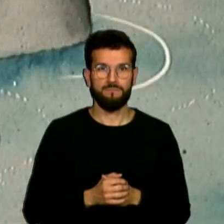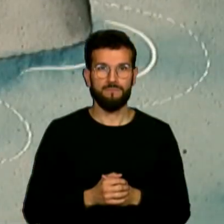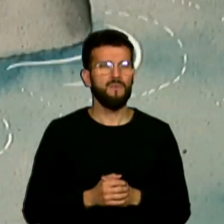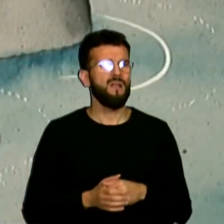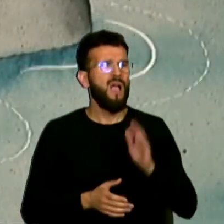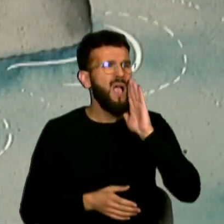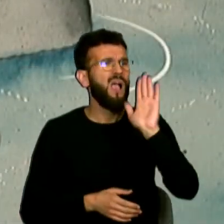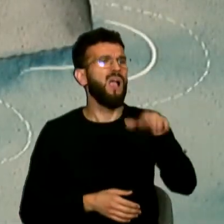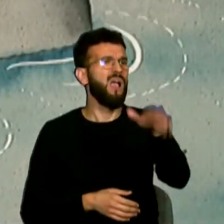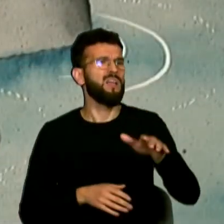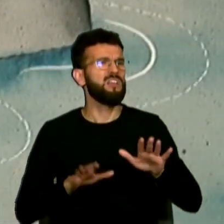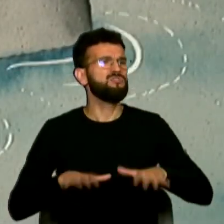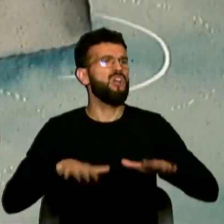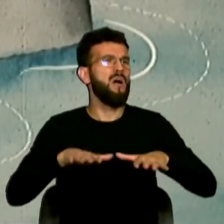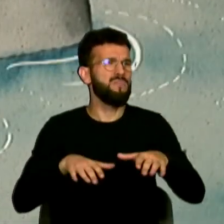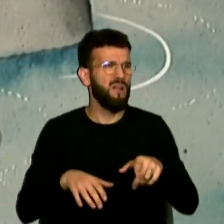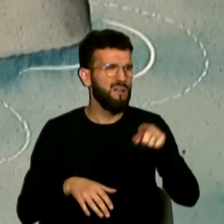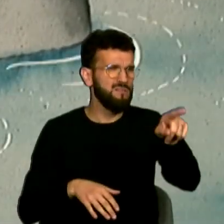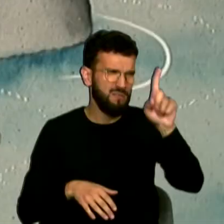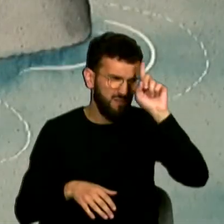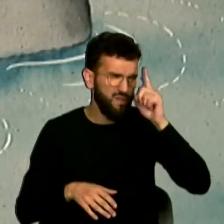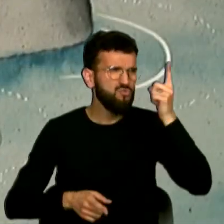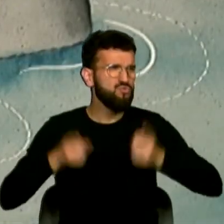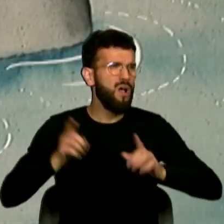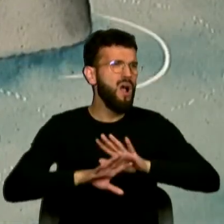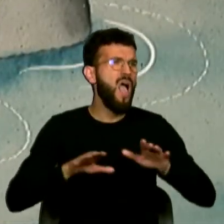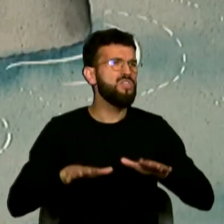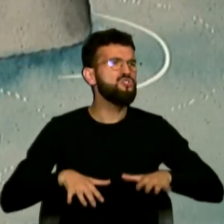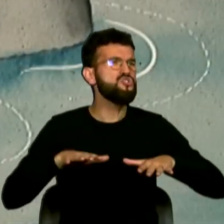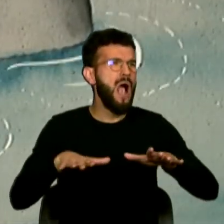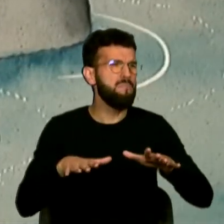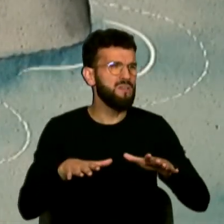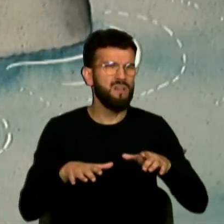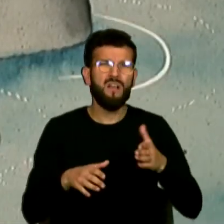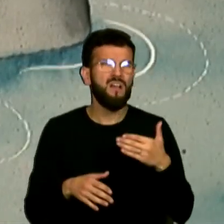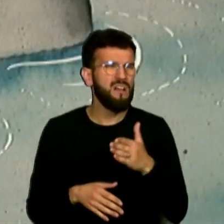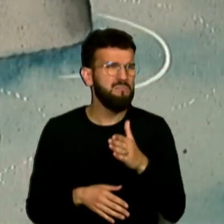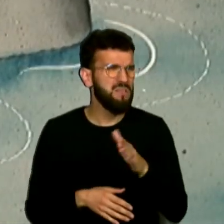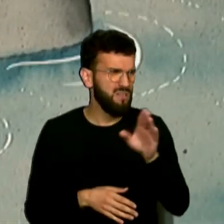Hej, žabiar, veď ty vieš len žabám rozkazovať, ryby ťa neposlúchajú.